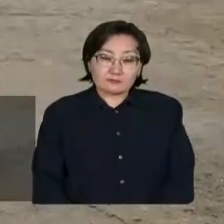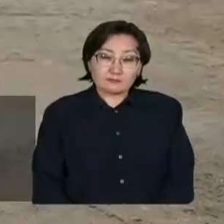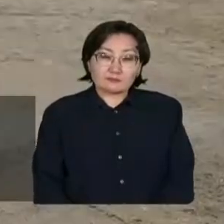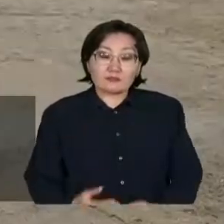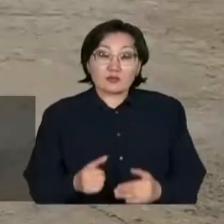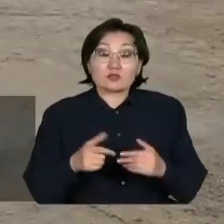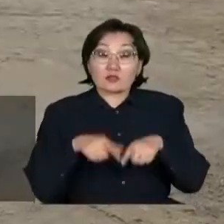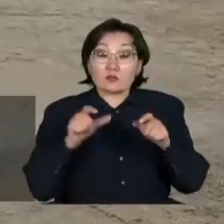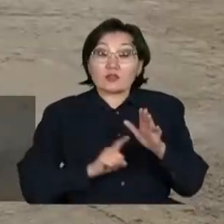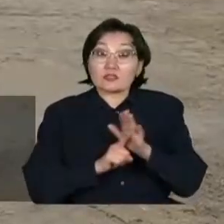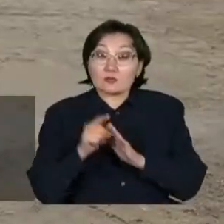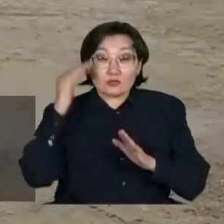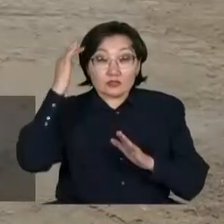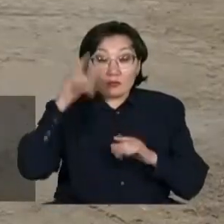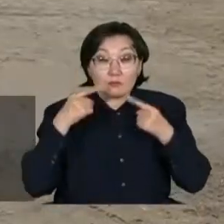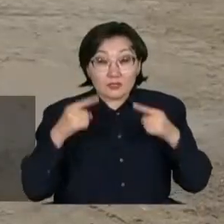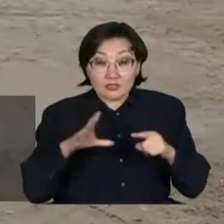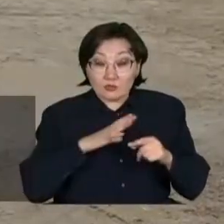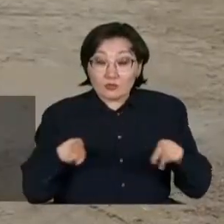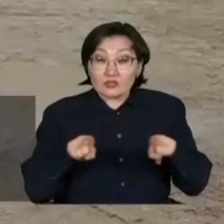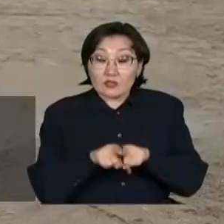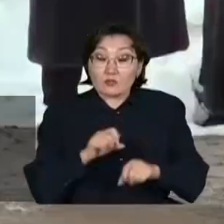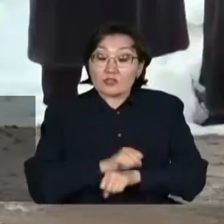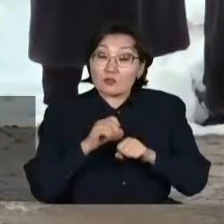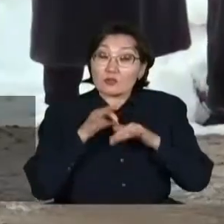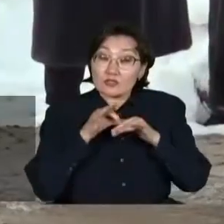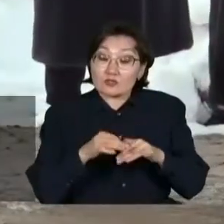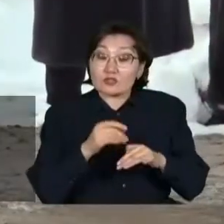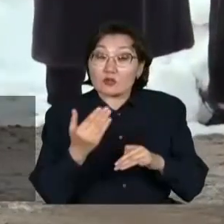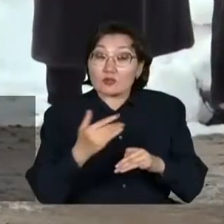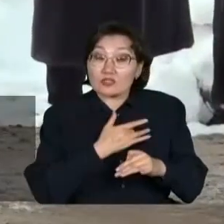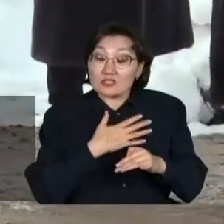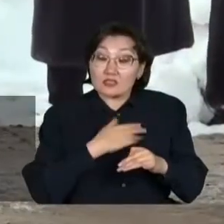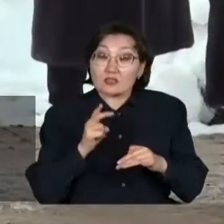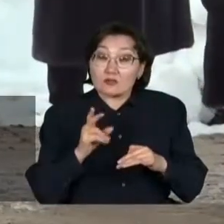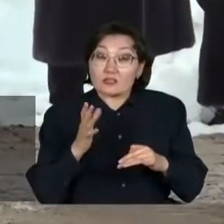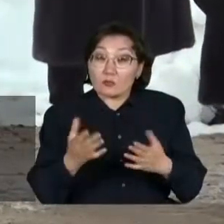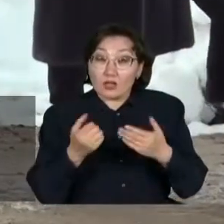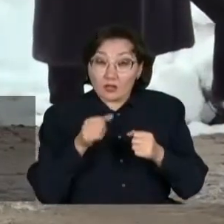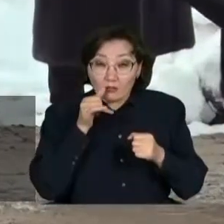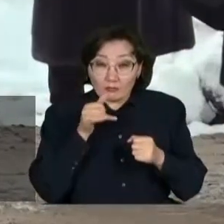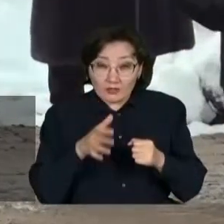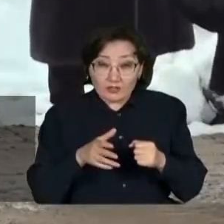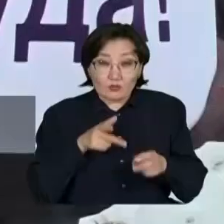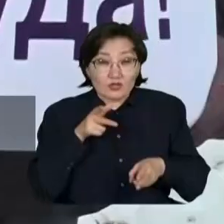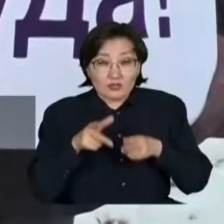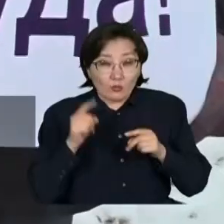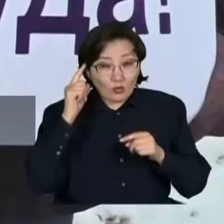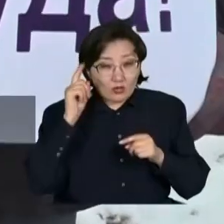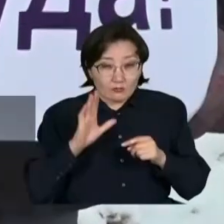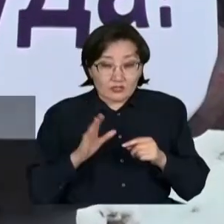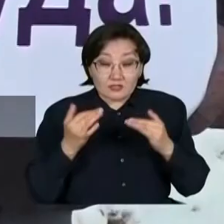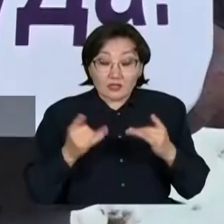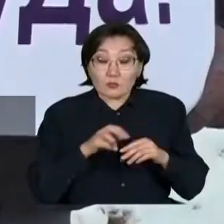Бұл тұрғындардың обастағы арманы басқа жет. Осылай ашық митинг өткізіп, өздеріне тиесілі баспаналарын ала алмай зар жылаймыз деп ойламағанда.